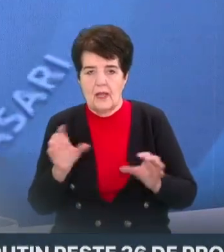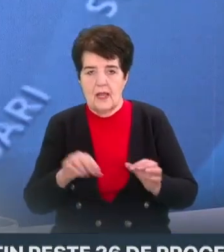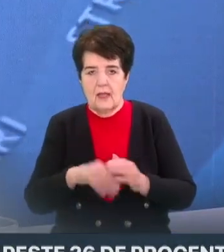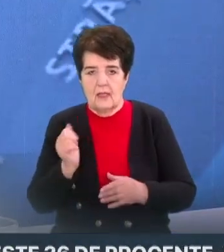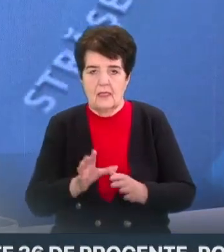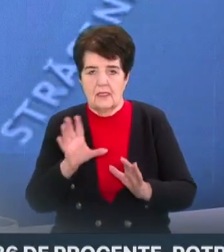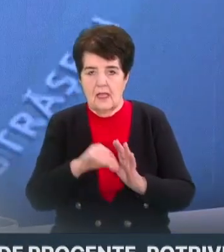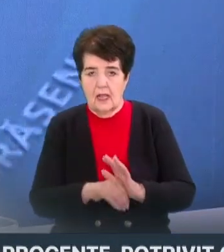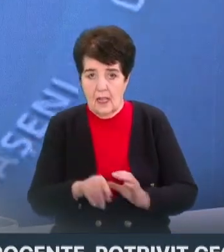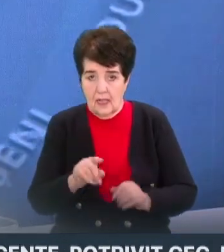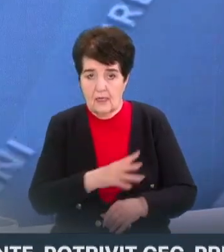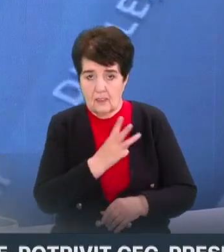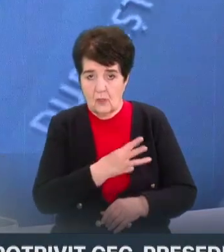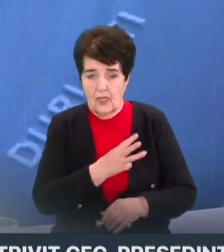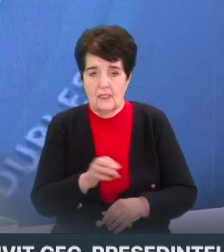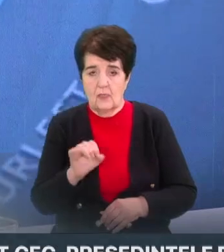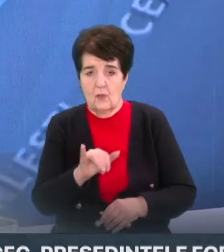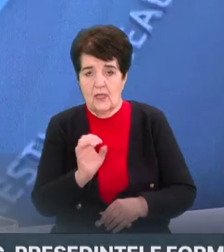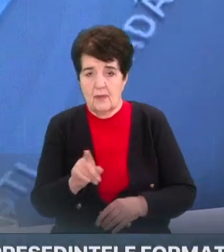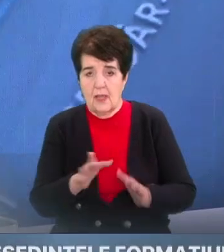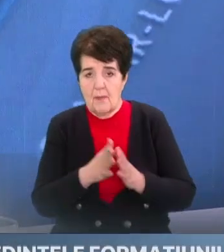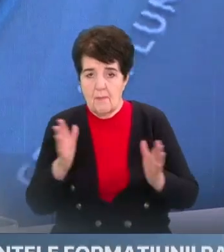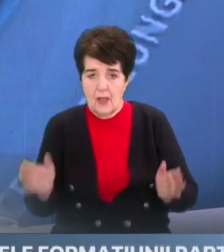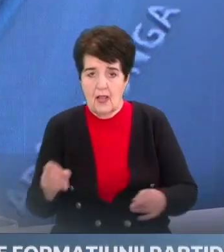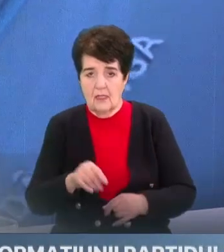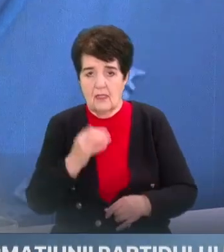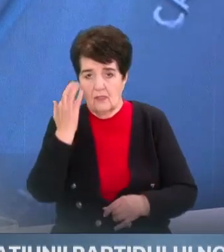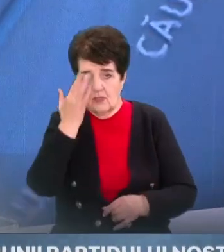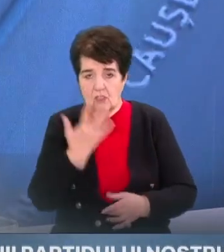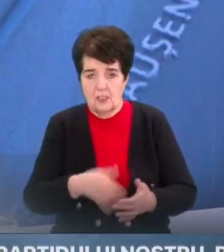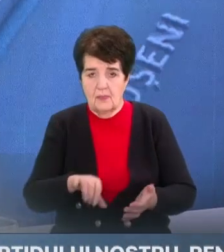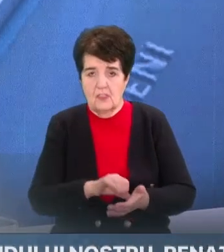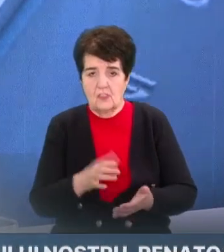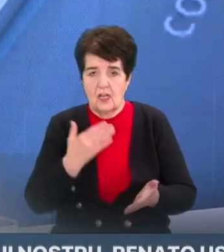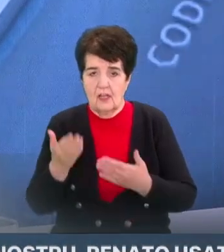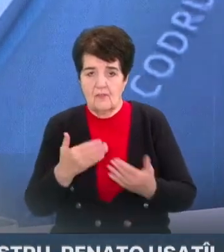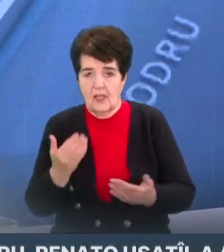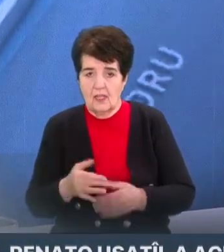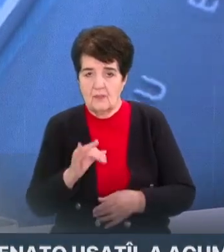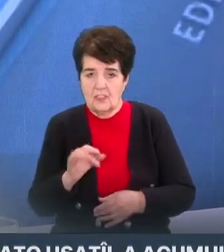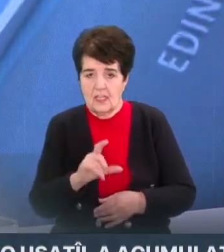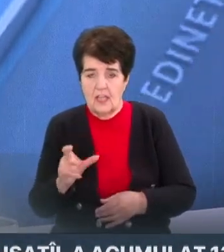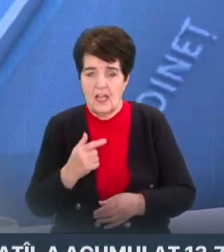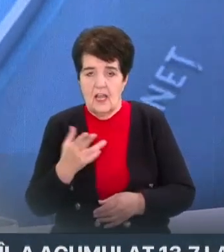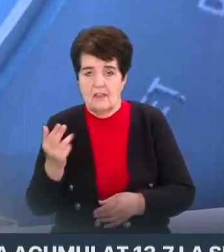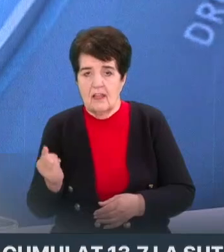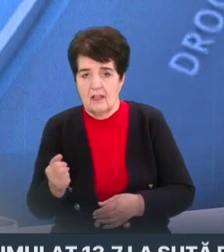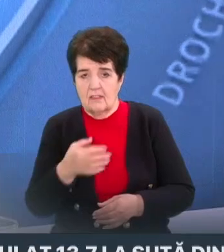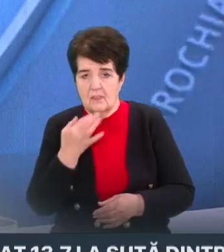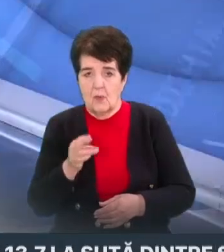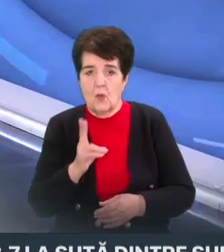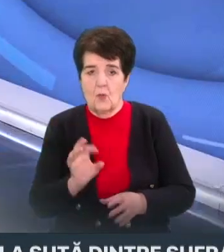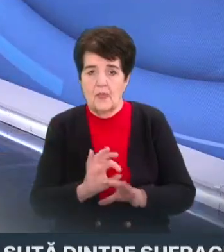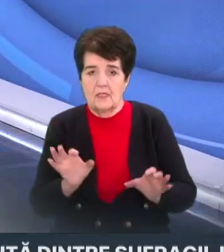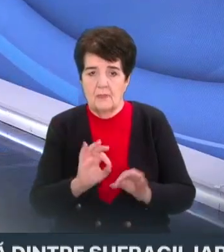aderarea europeană ar fi mult mai mare decât al celor care intenționau să participe la referendum și să voteze da. Cum se